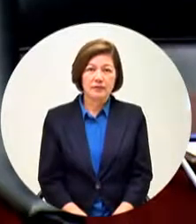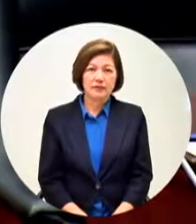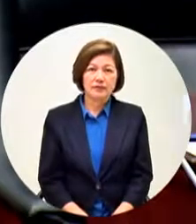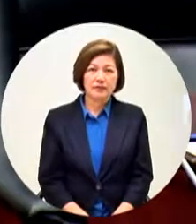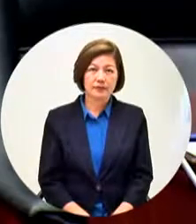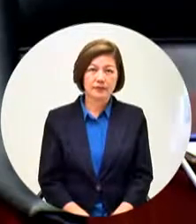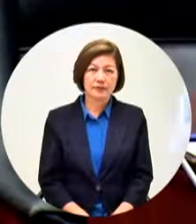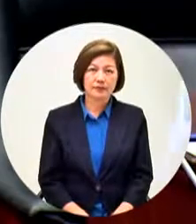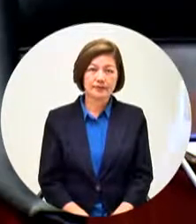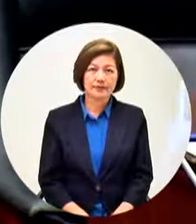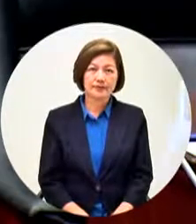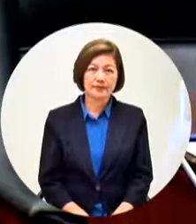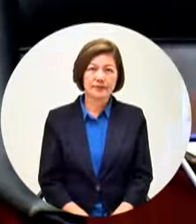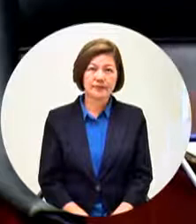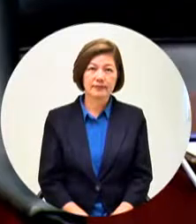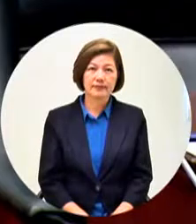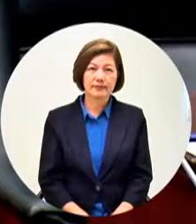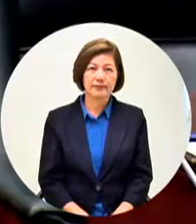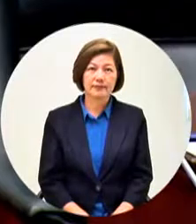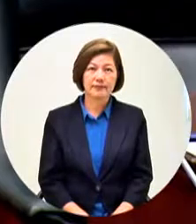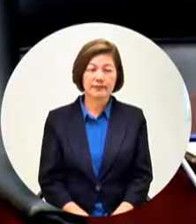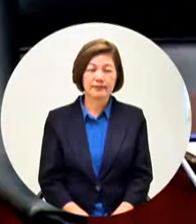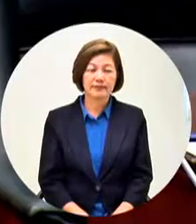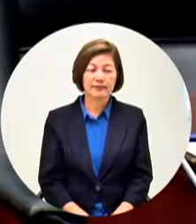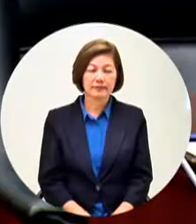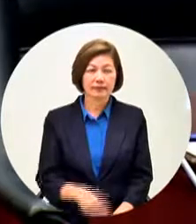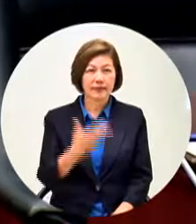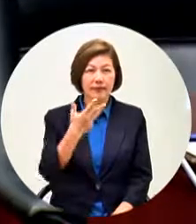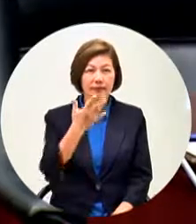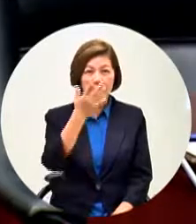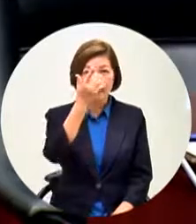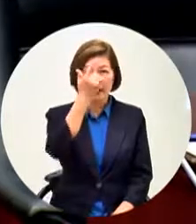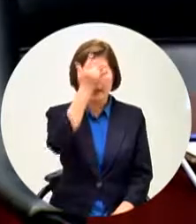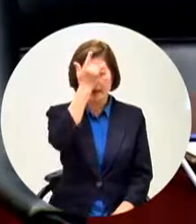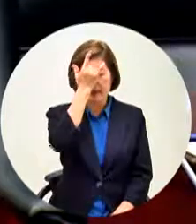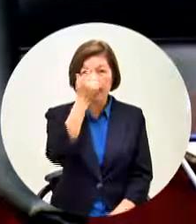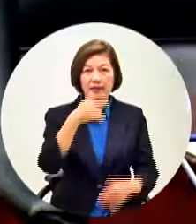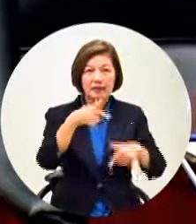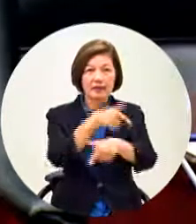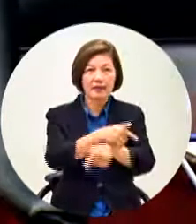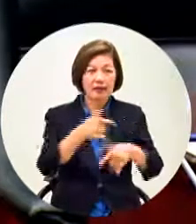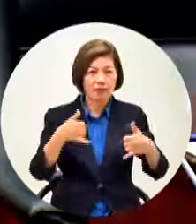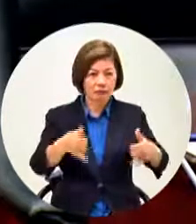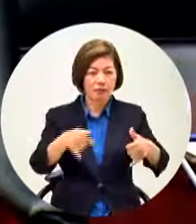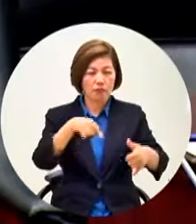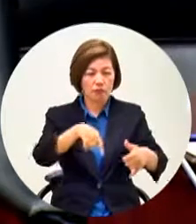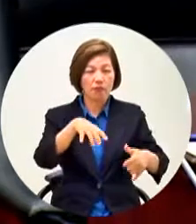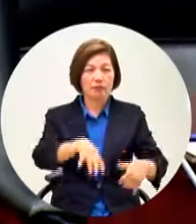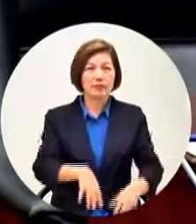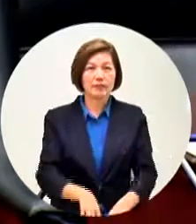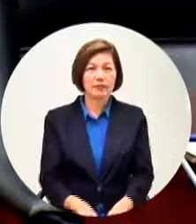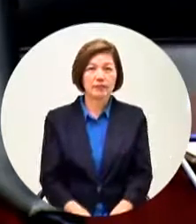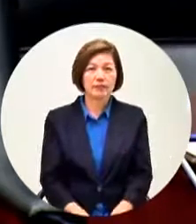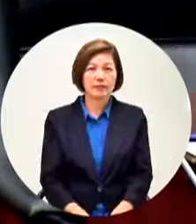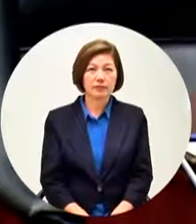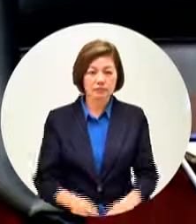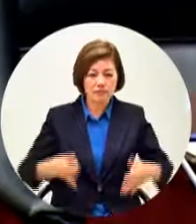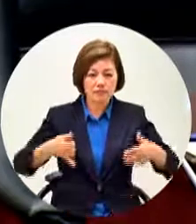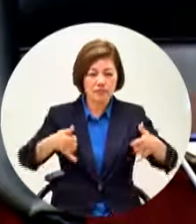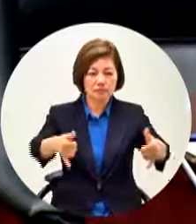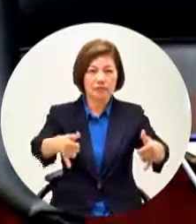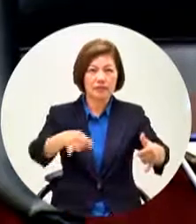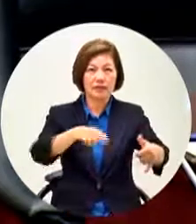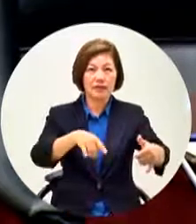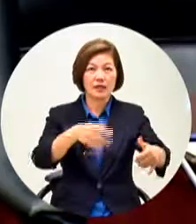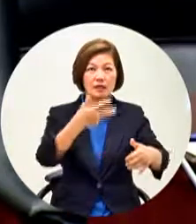哎，按北德南路吼，一只这座路，这座路是北德